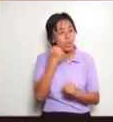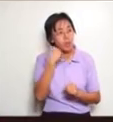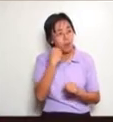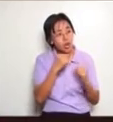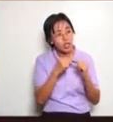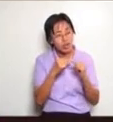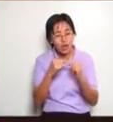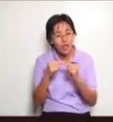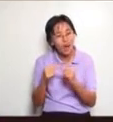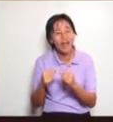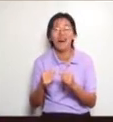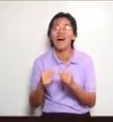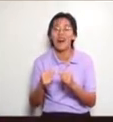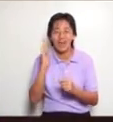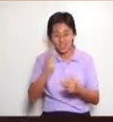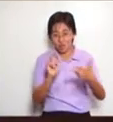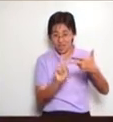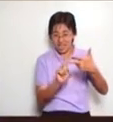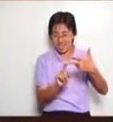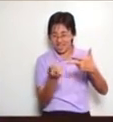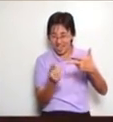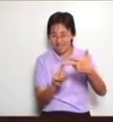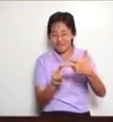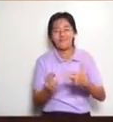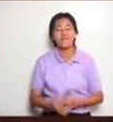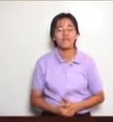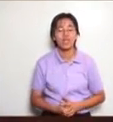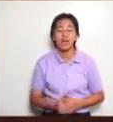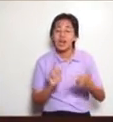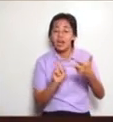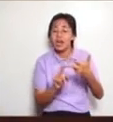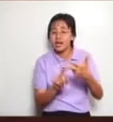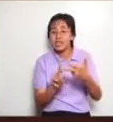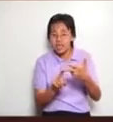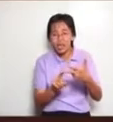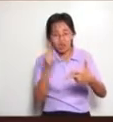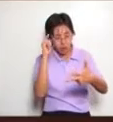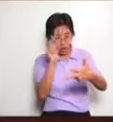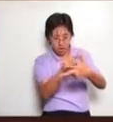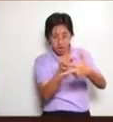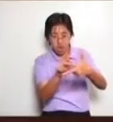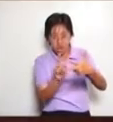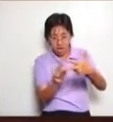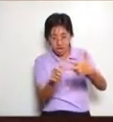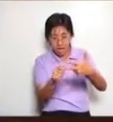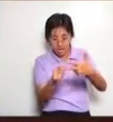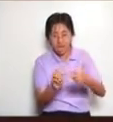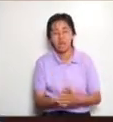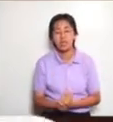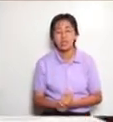นะครับวันดีคืนนี้จะเหนอนัตตาพรวดข้มาครับพอเราเห็นอนิจาร์ทุกขังแลวทำดีกบคนรกเรื่